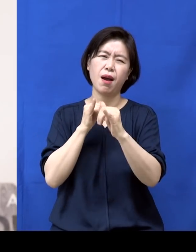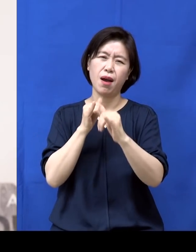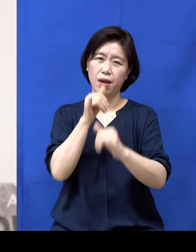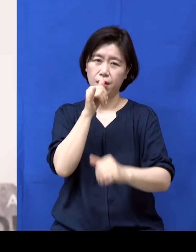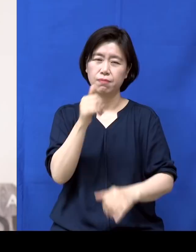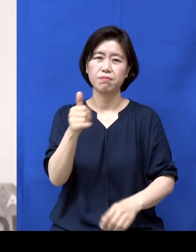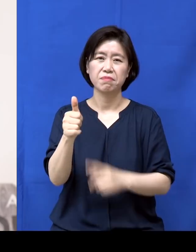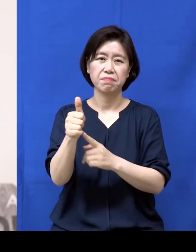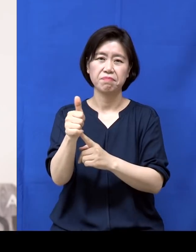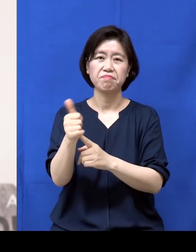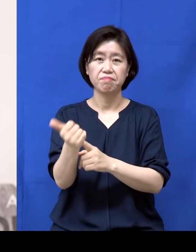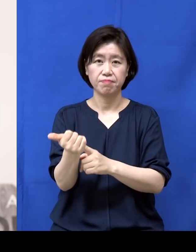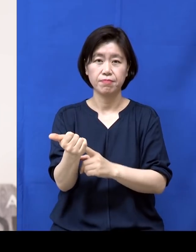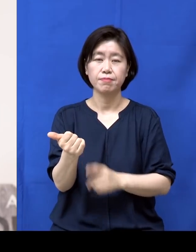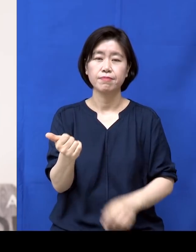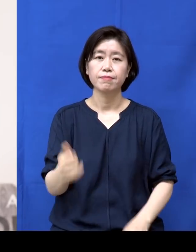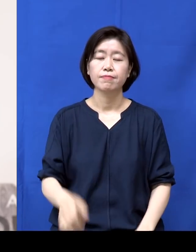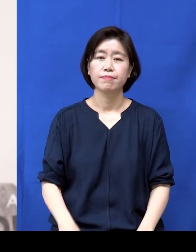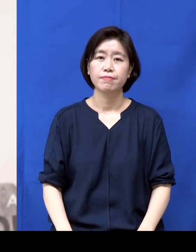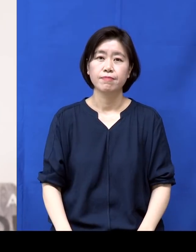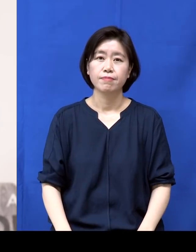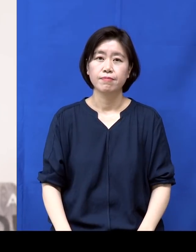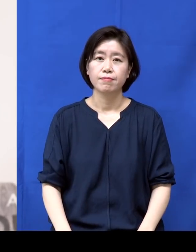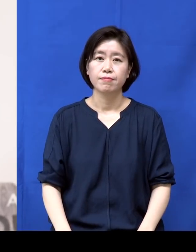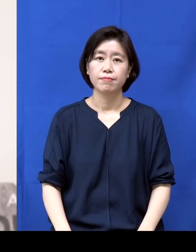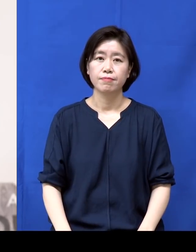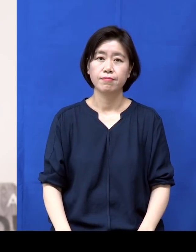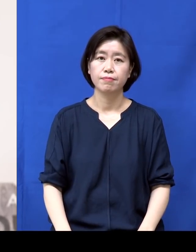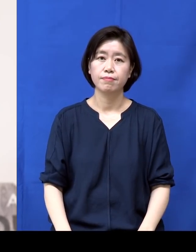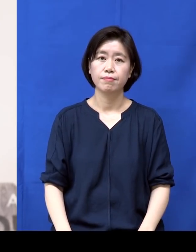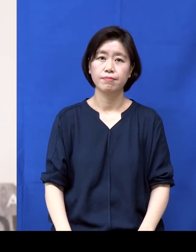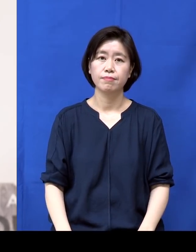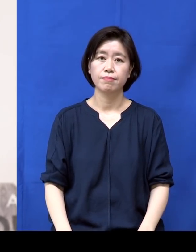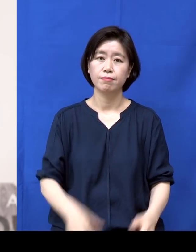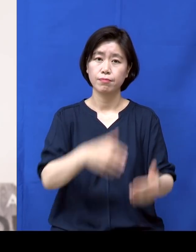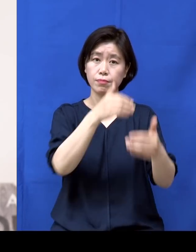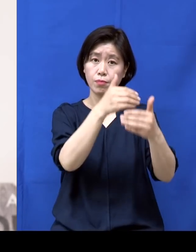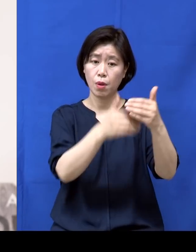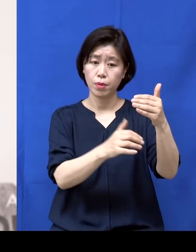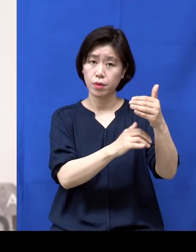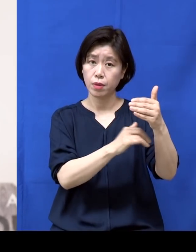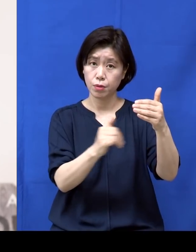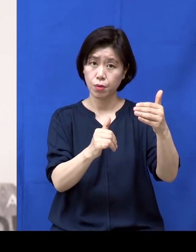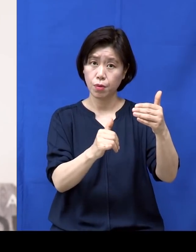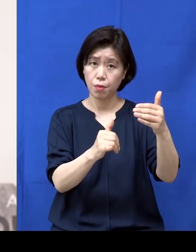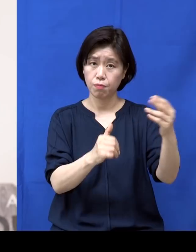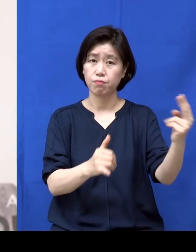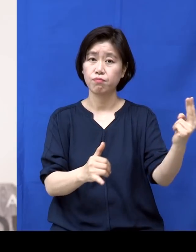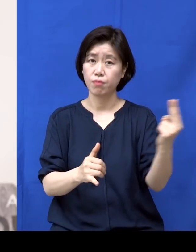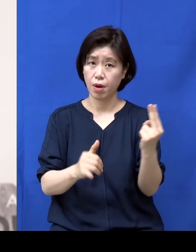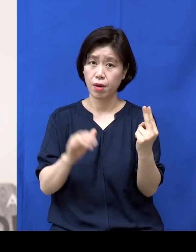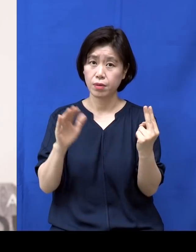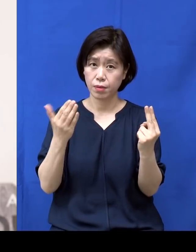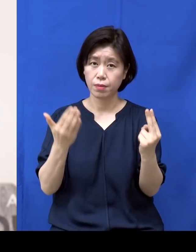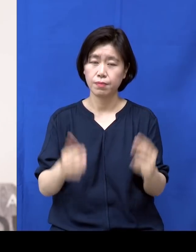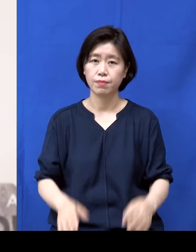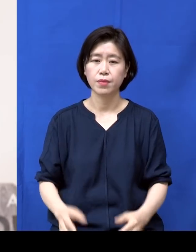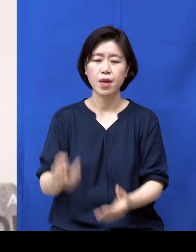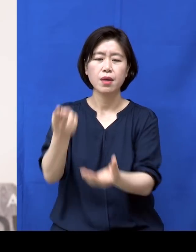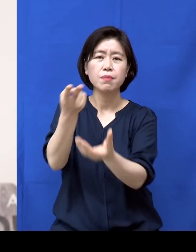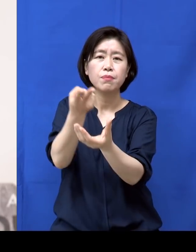정말. 예. 예. 근데 이분의 이제 유가족을 모시고 장례를 하는데 입관식을 하는데